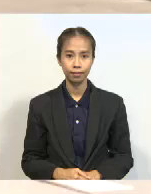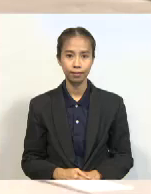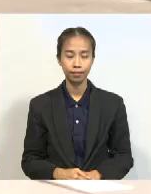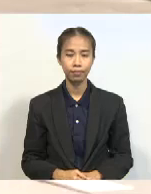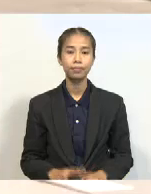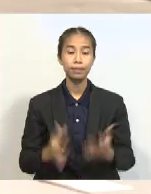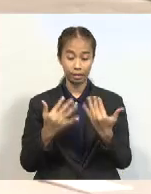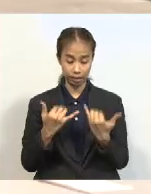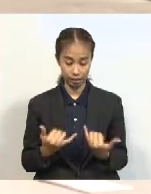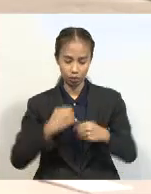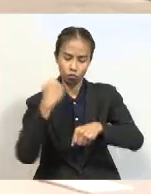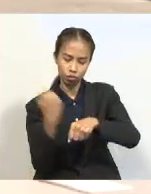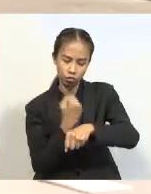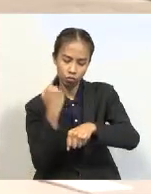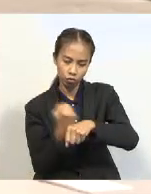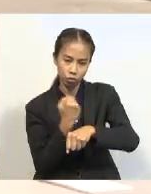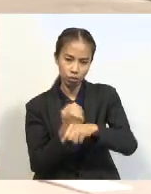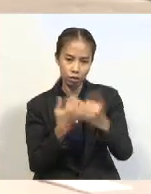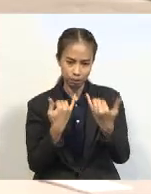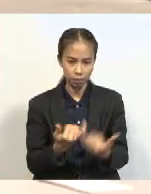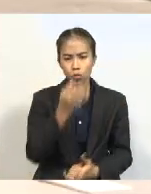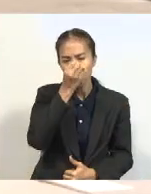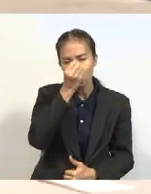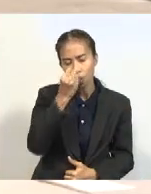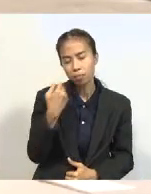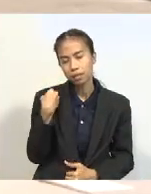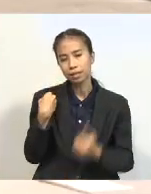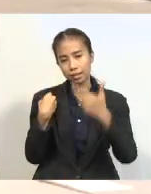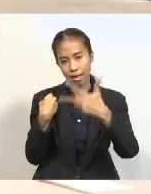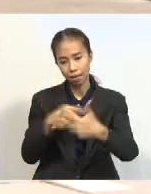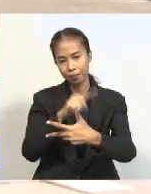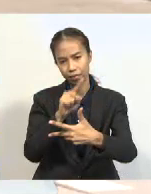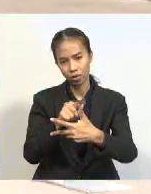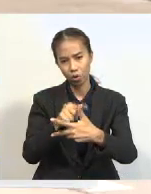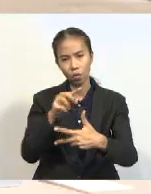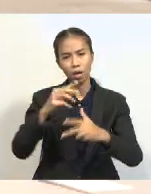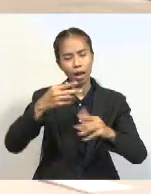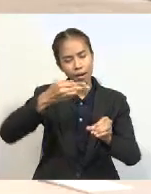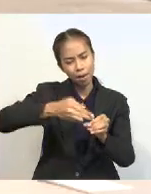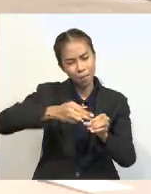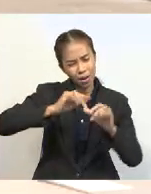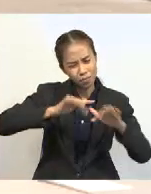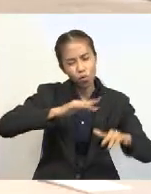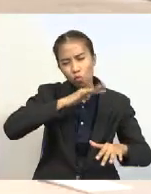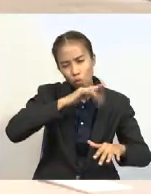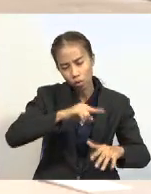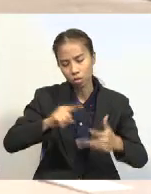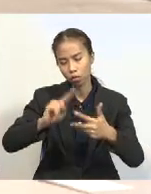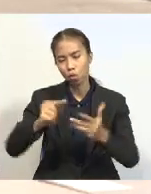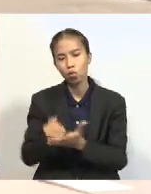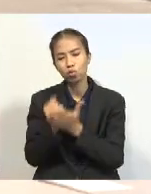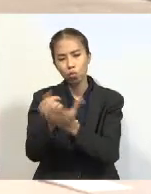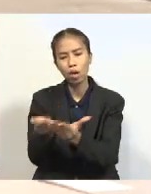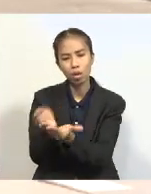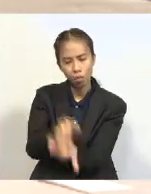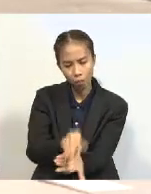สำหรับในการฝึกครั้งนี้นะคะได้มีการจำลอง3สถานการณ์ค่ะทั้งการขจัดคราบน้ำมันทางทะเลการช่วยเหลือผู้ประสบภัยทางทะเล